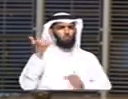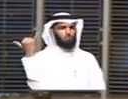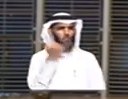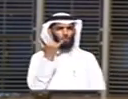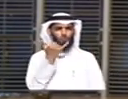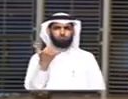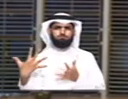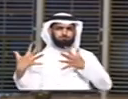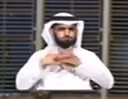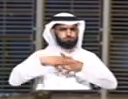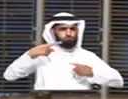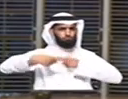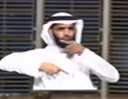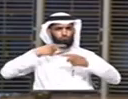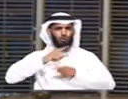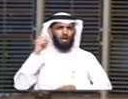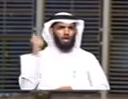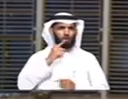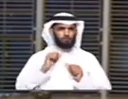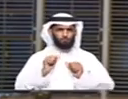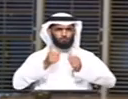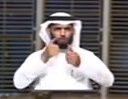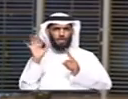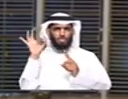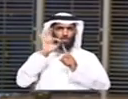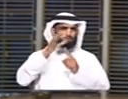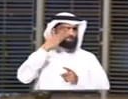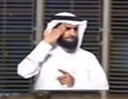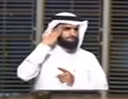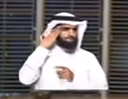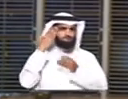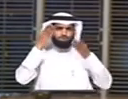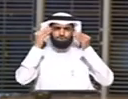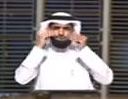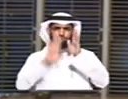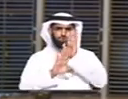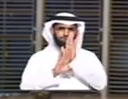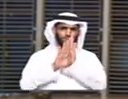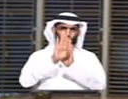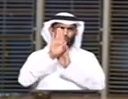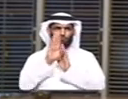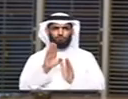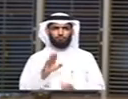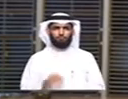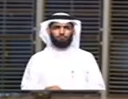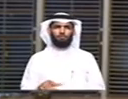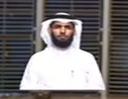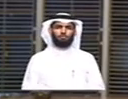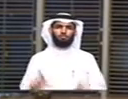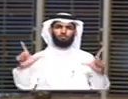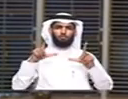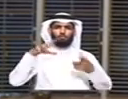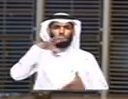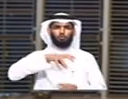المشاركة المتواصلة في الدورات الدولية لأجل مراكمة الخبرات والارتقاء بمستوى الأداء. نجيب